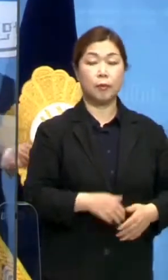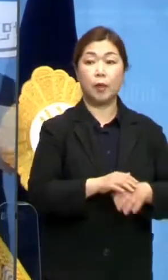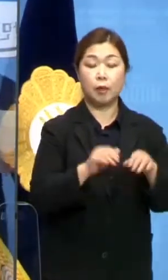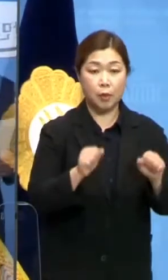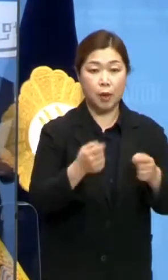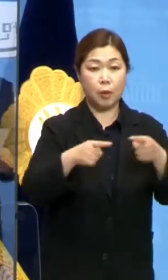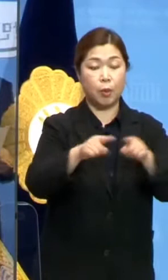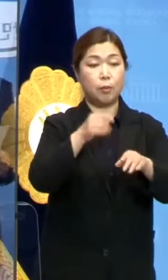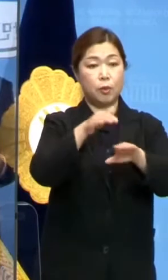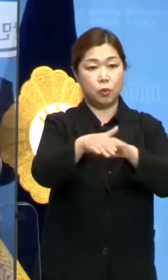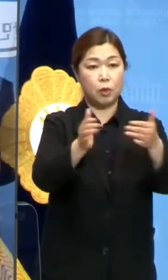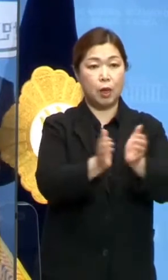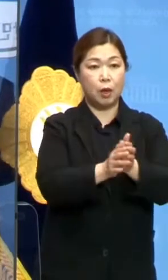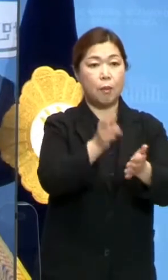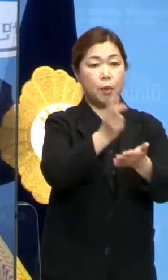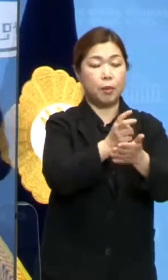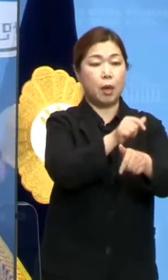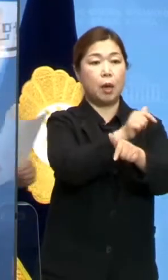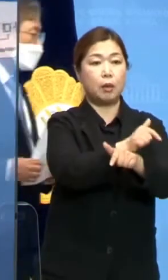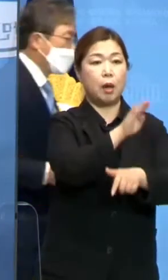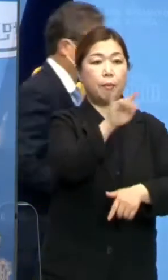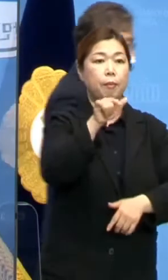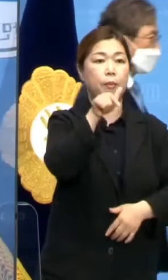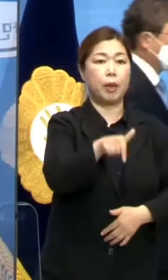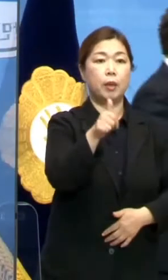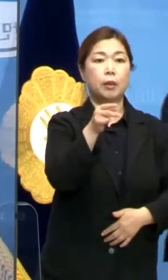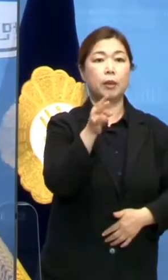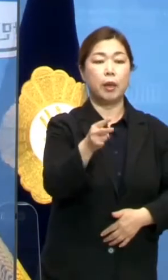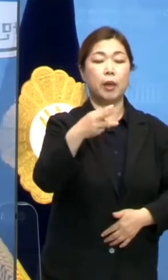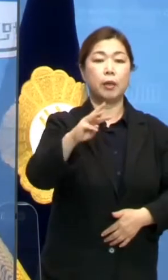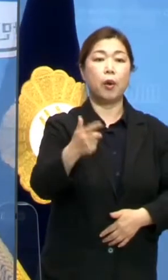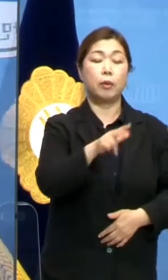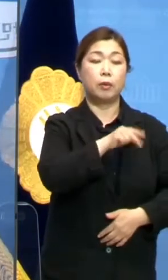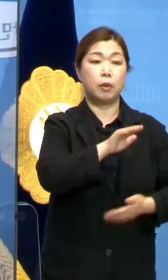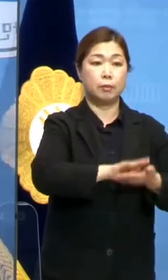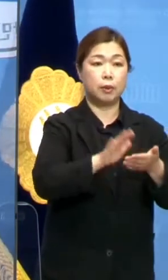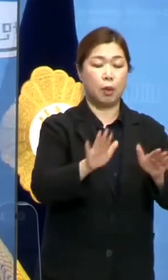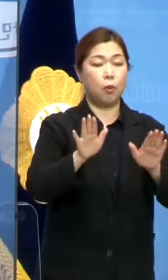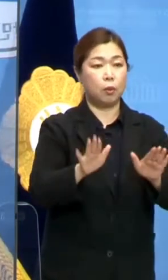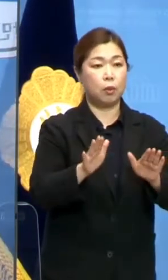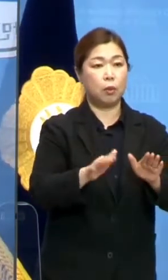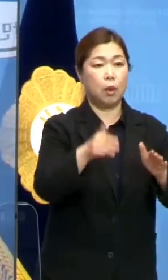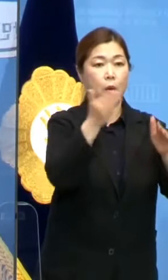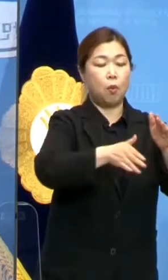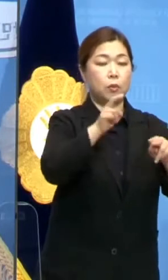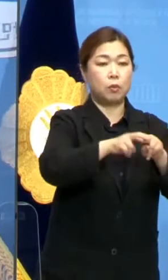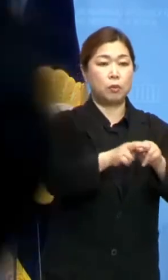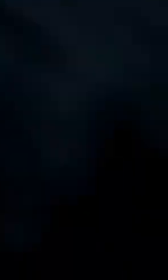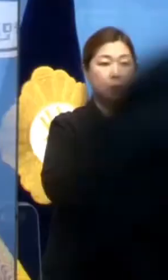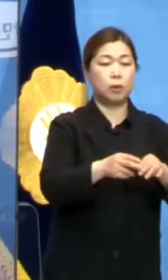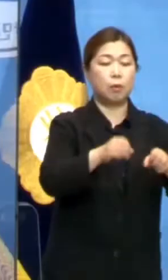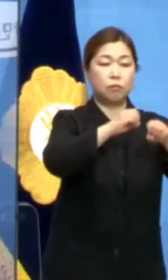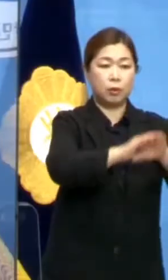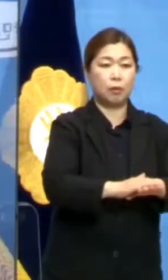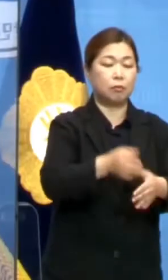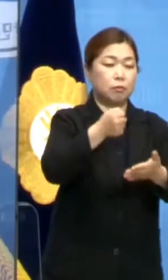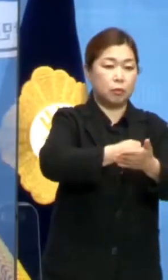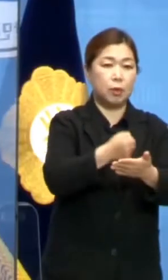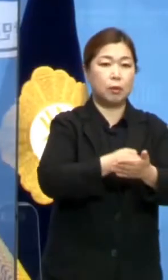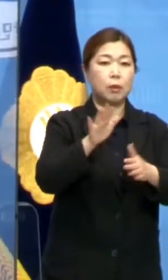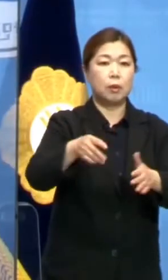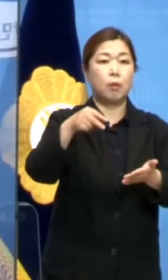안녕하십니까. 더불어민주당 법사위 간사 백혜련 의원입니다. 오늘 저희는 공수처 출범 무산을 규탄하며 이